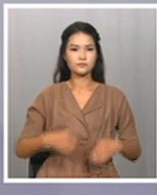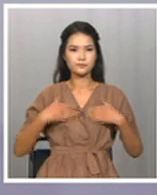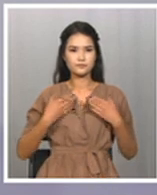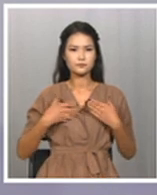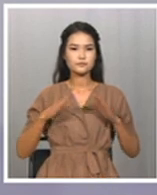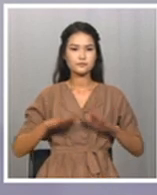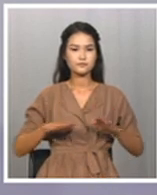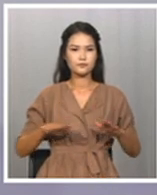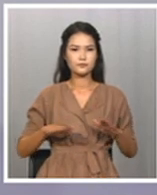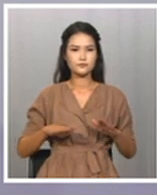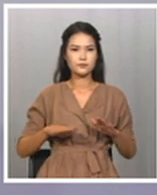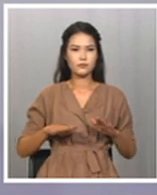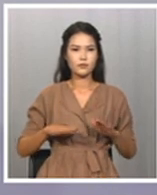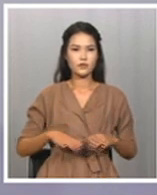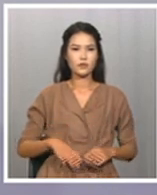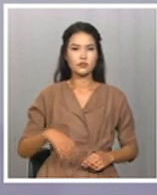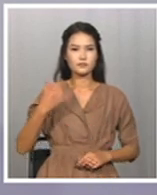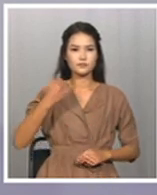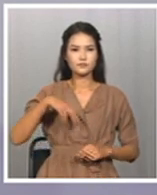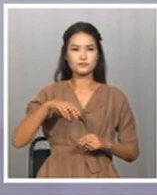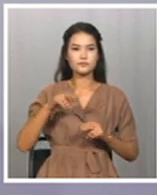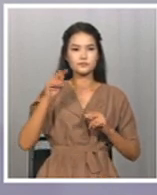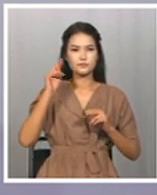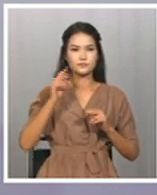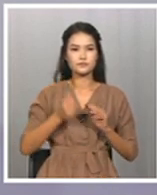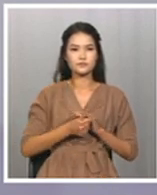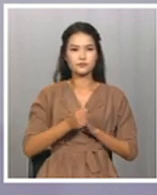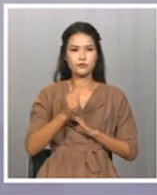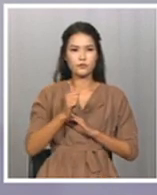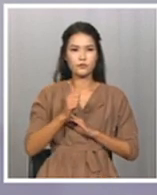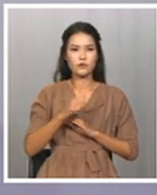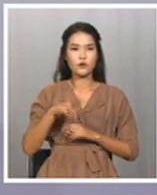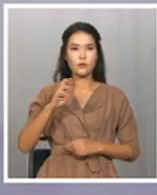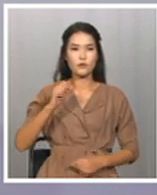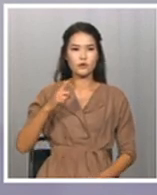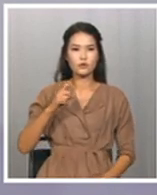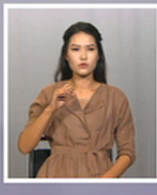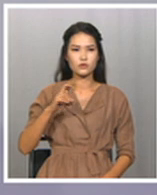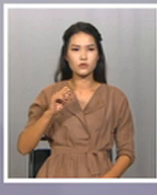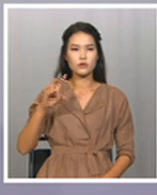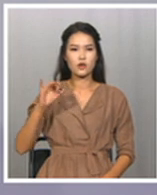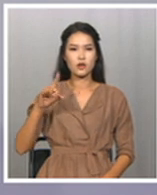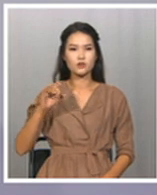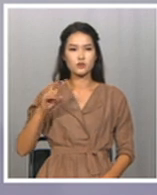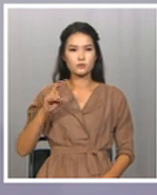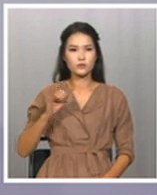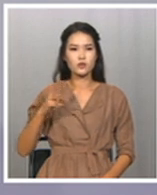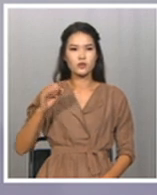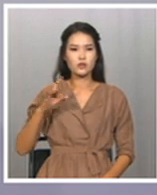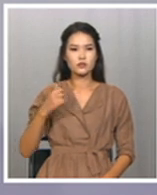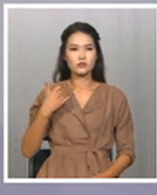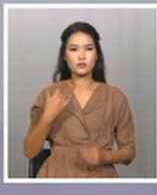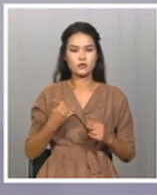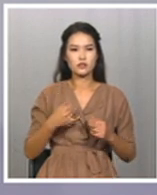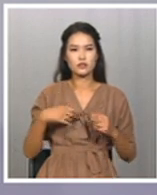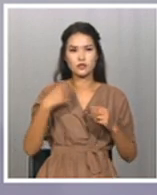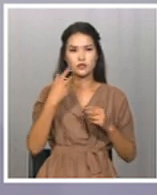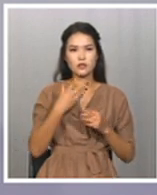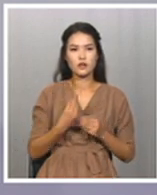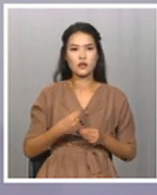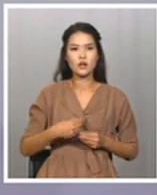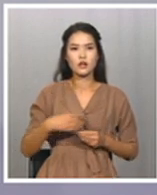Сәлеметсіздер ме, оқушылар? Елбасымыз Нұрсұлтан Әбішұлы Назарбаев бүгінде әлем